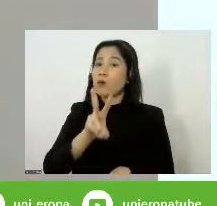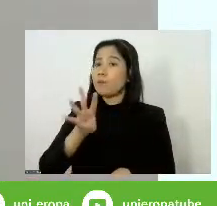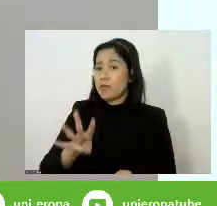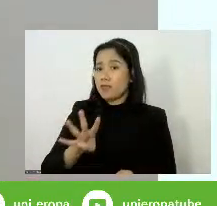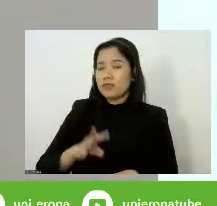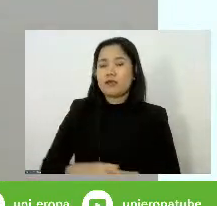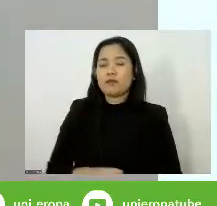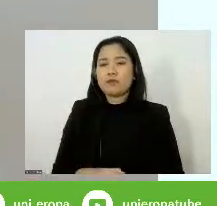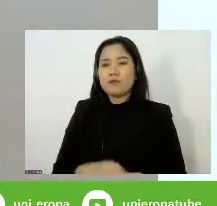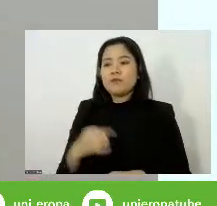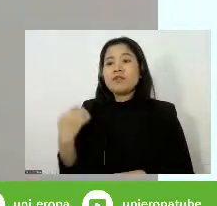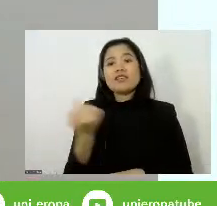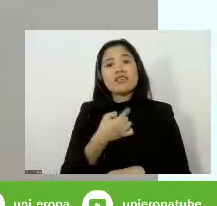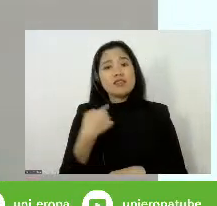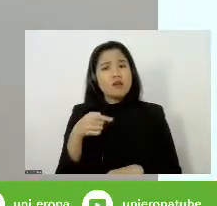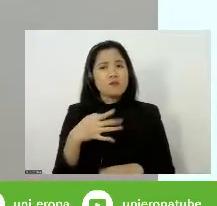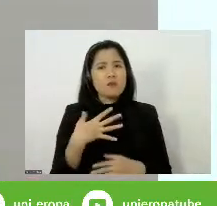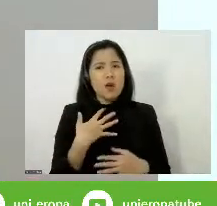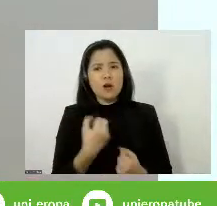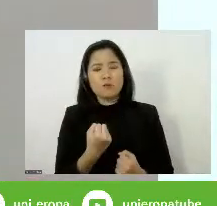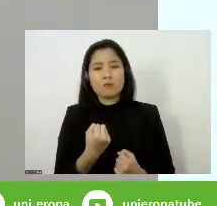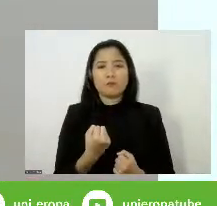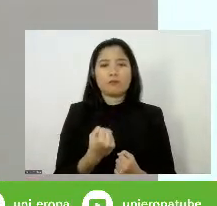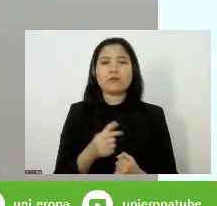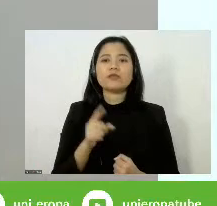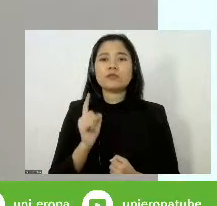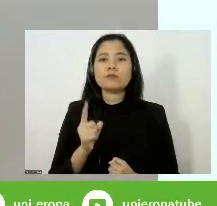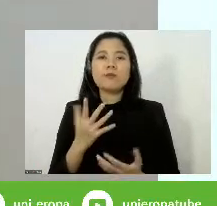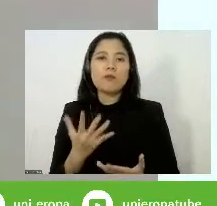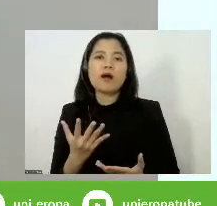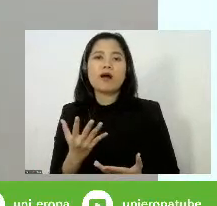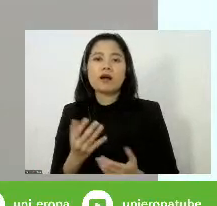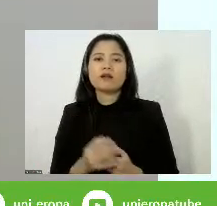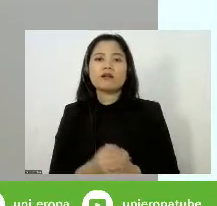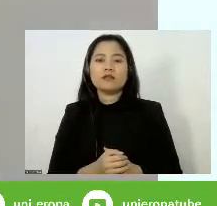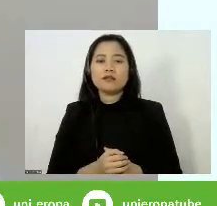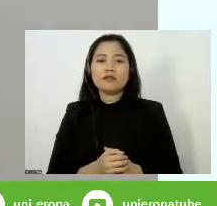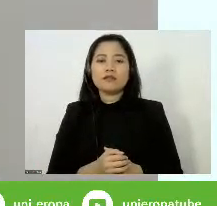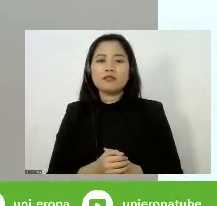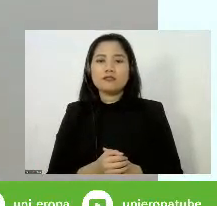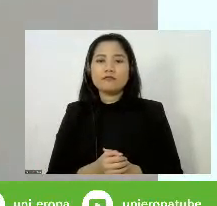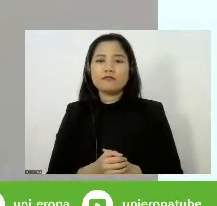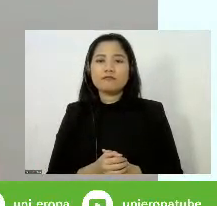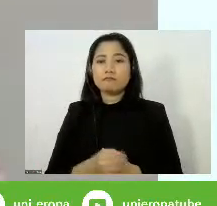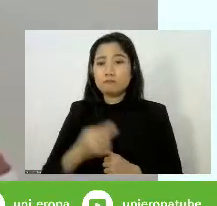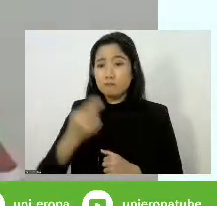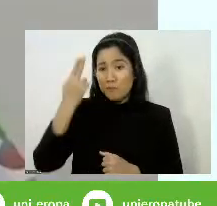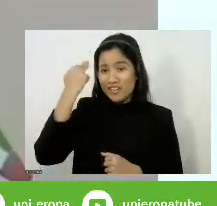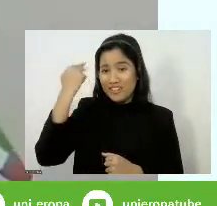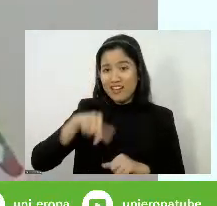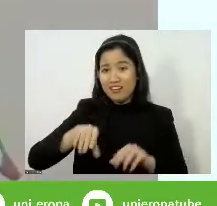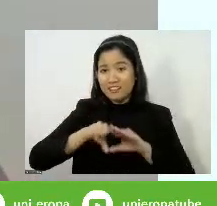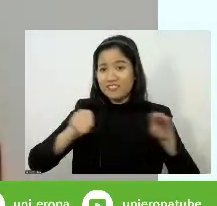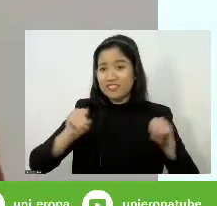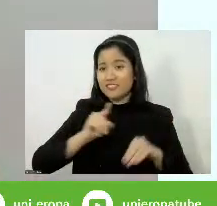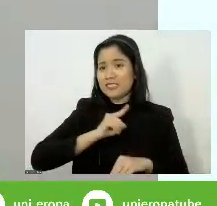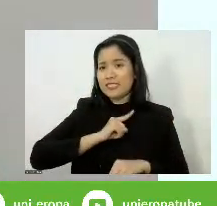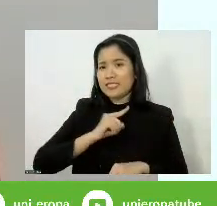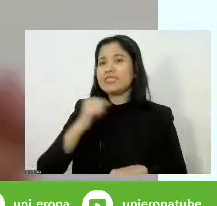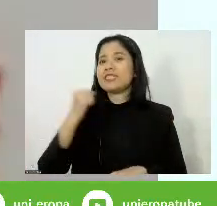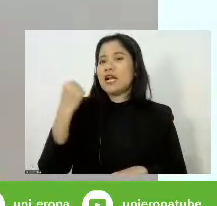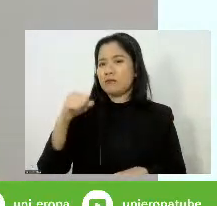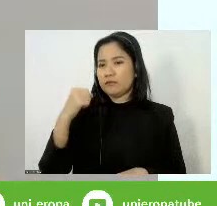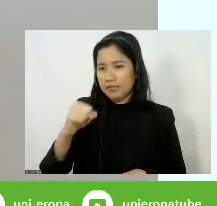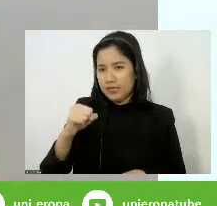kami harapkan semuanya bahwa memang tidak ada atau tidak bisa pemerintah bekerja sendiri tanpa peran